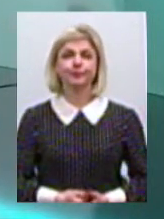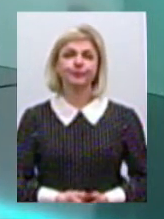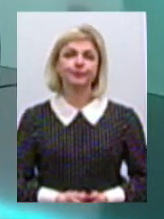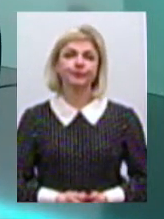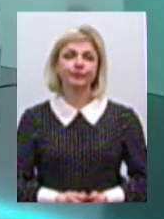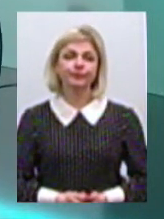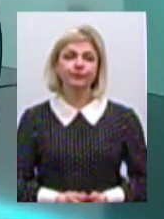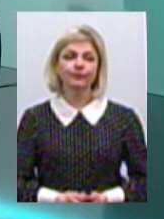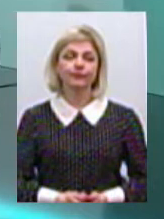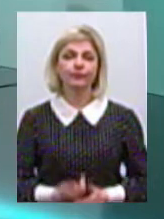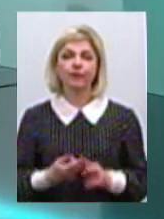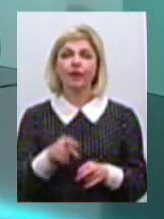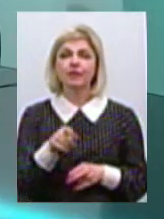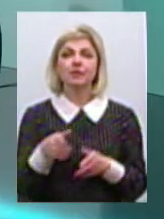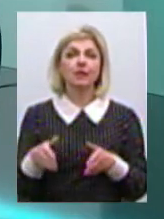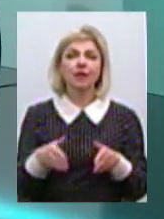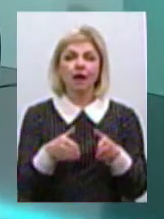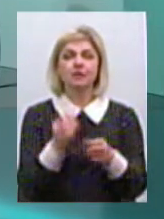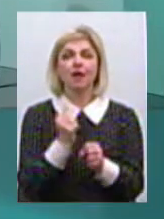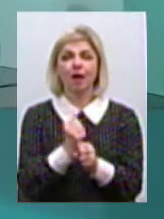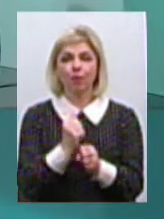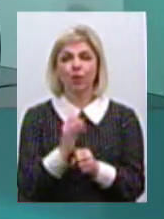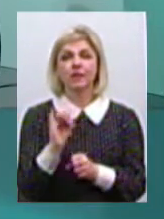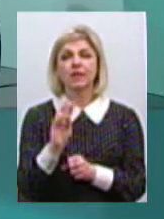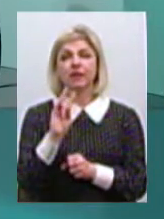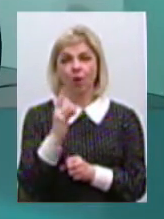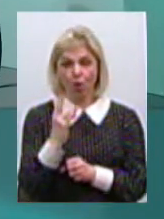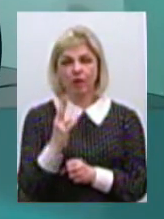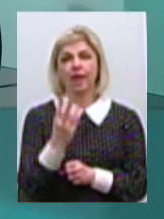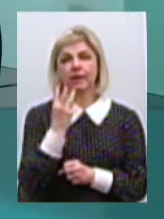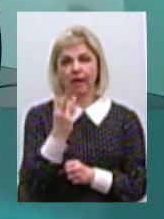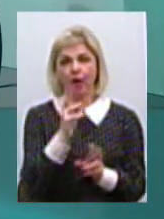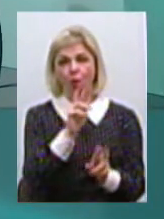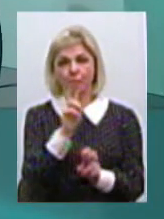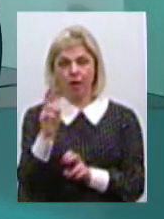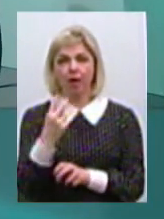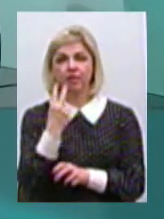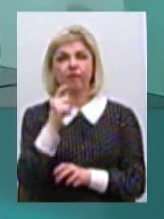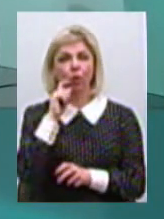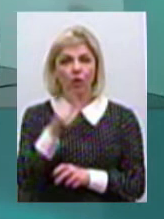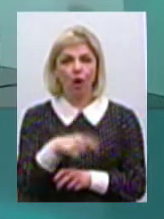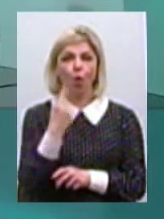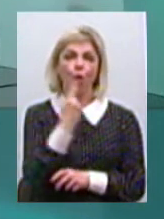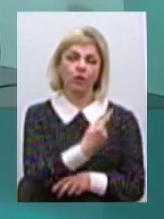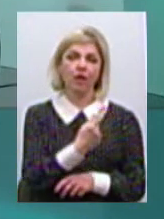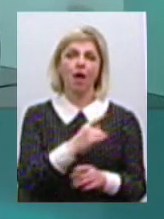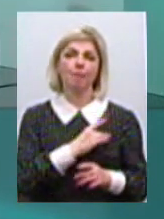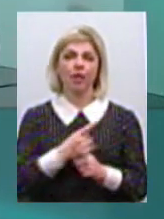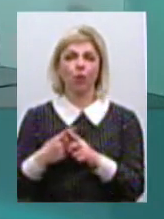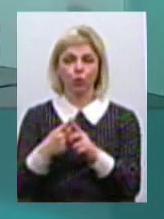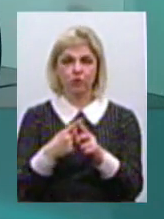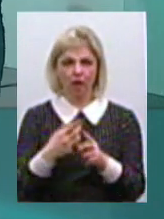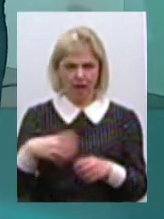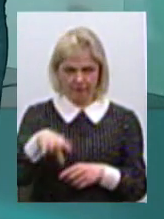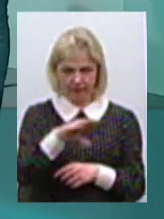На цій трасі працюватимуть з миколаївської сторони три компанії, так? Дві українські, одна білоруська. Вони всі мають досвід роботи